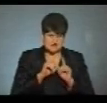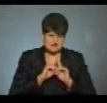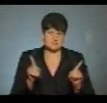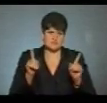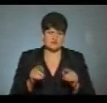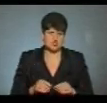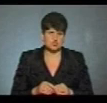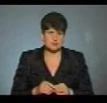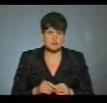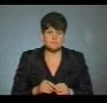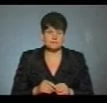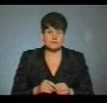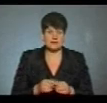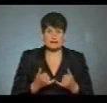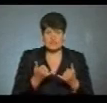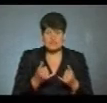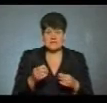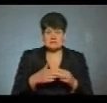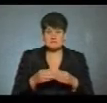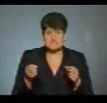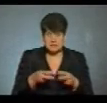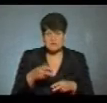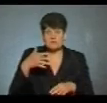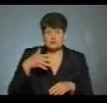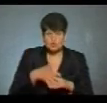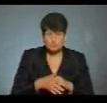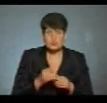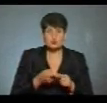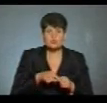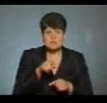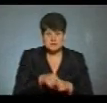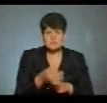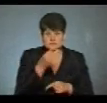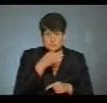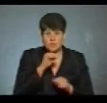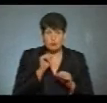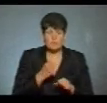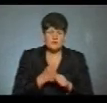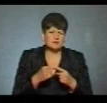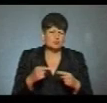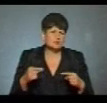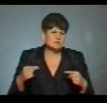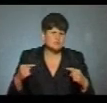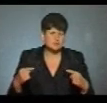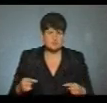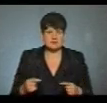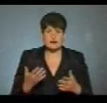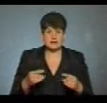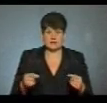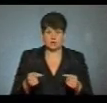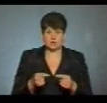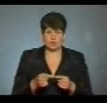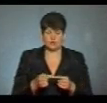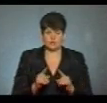специфічними. Ну, для спеціалістів зрозуміло, ці препарати можуть працювати як завгодно, етіотропно, патогенетично, але точно